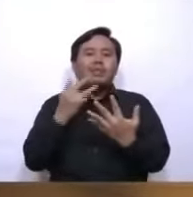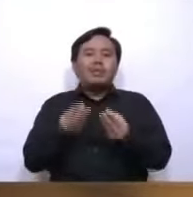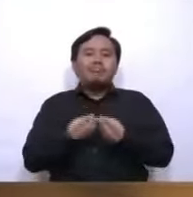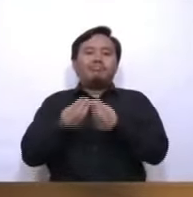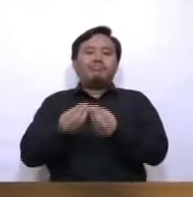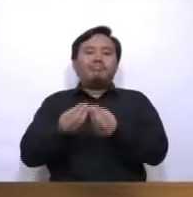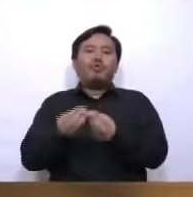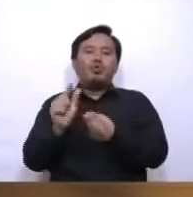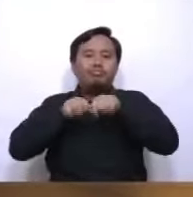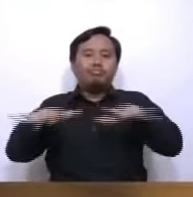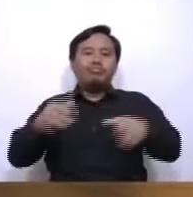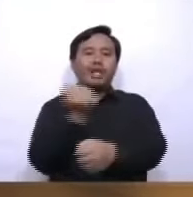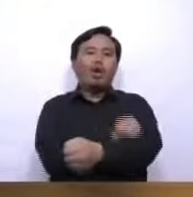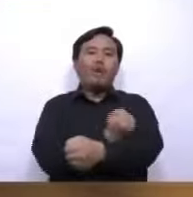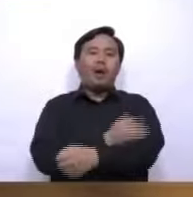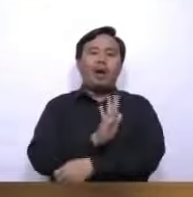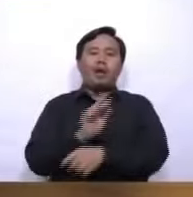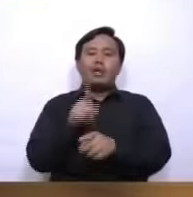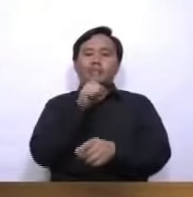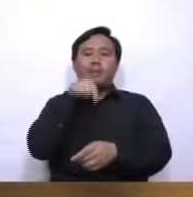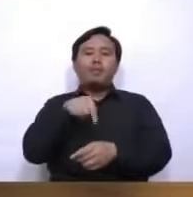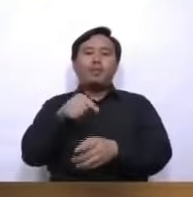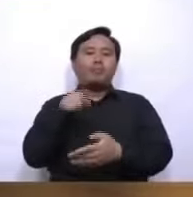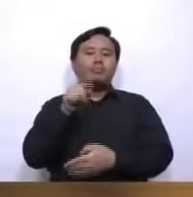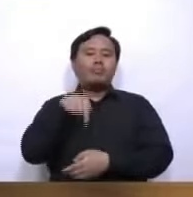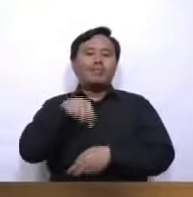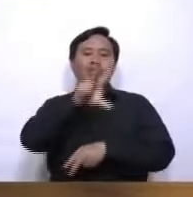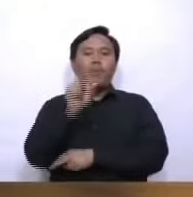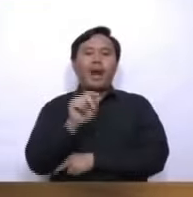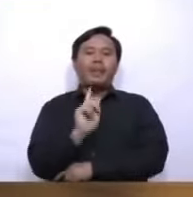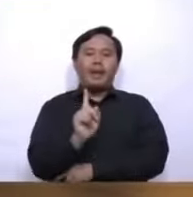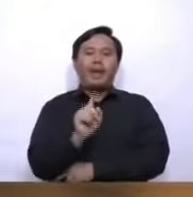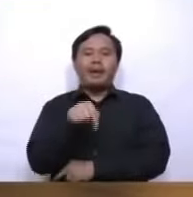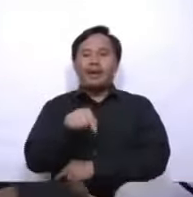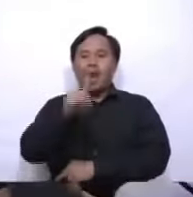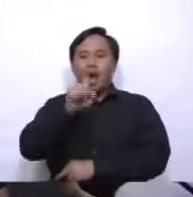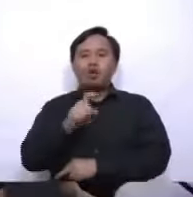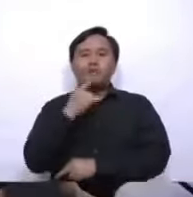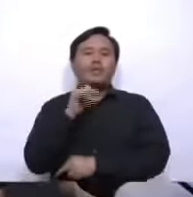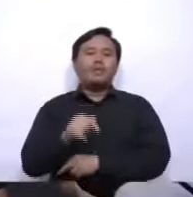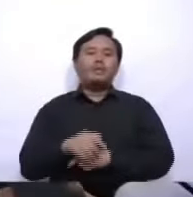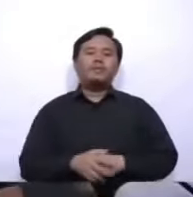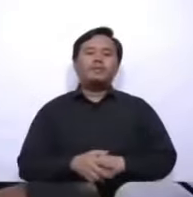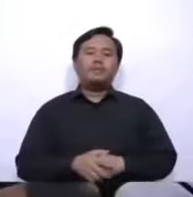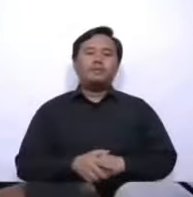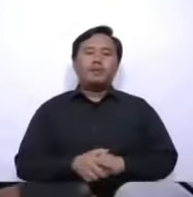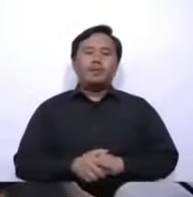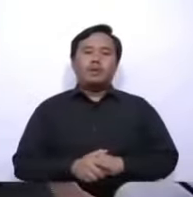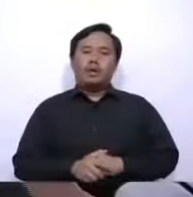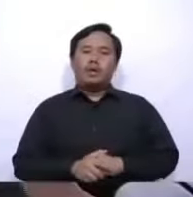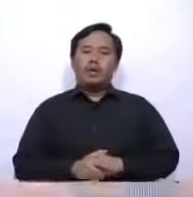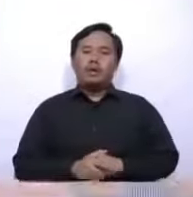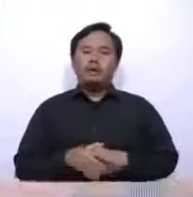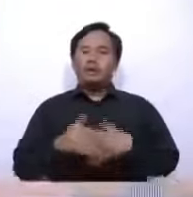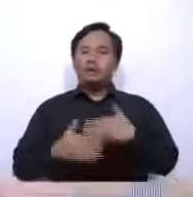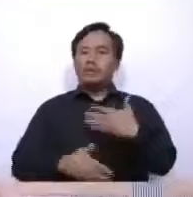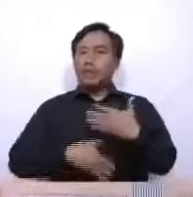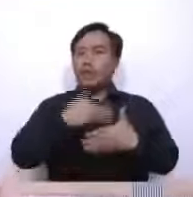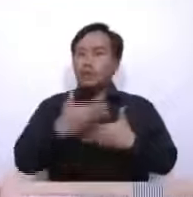mengedarkan narkoba. Dan itu terjadi di Jawa Barat. Inilah orientasi yang harus kita lakukan. Waktu habis, terima kasih.